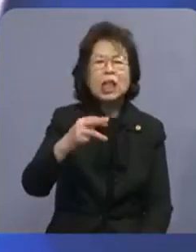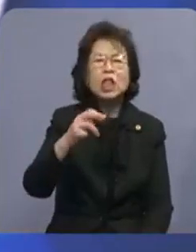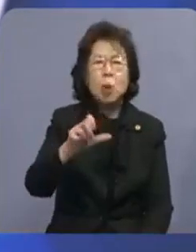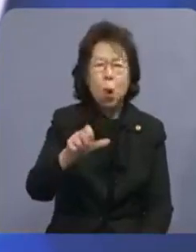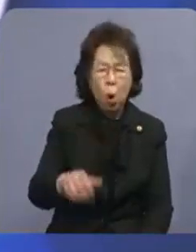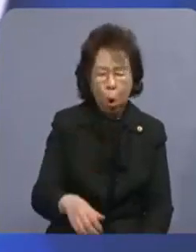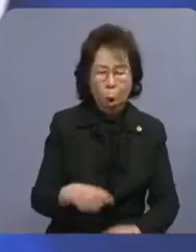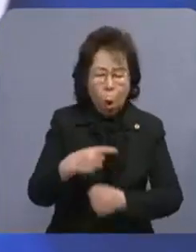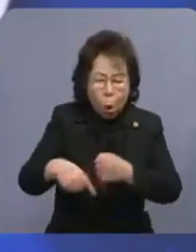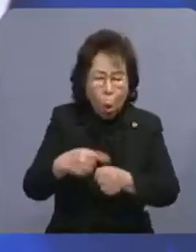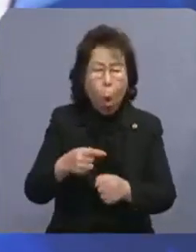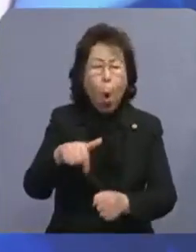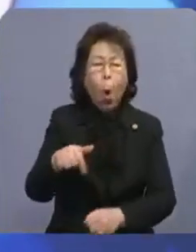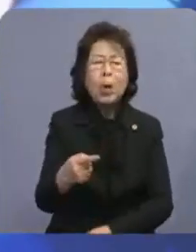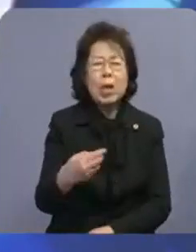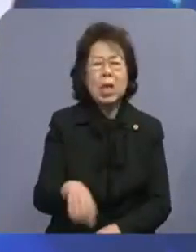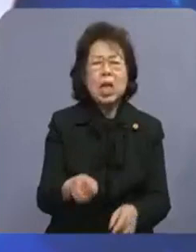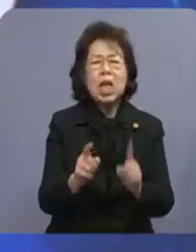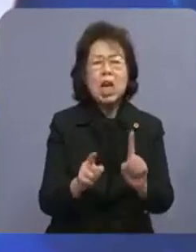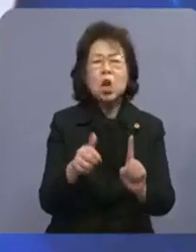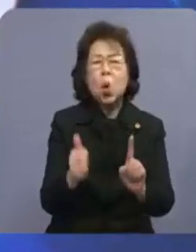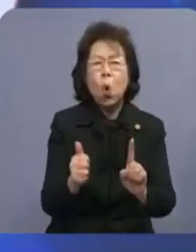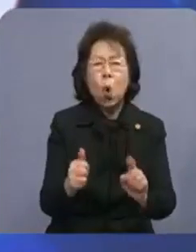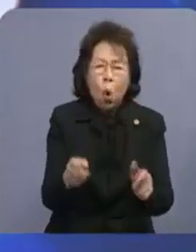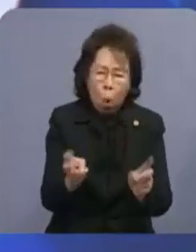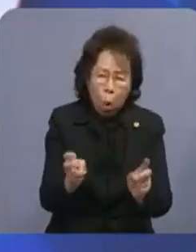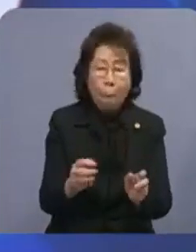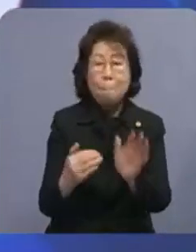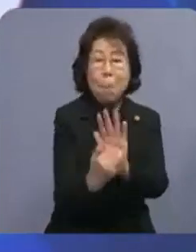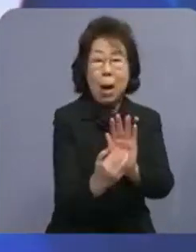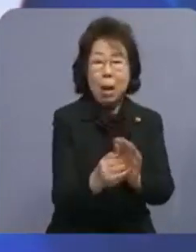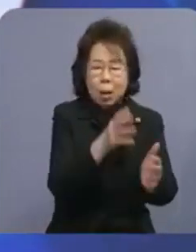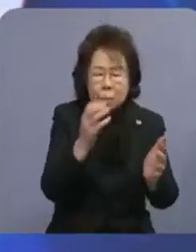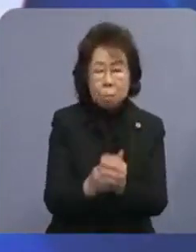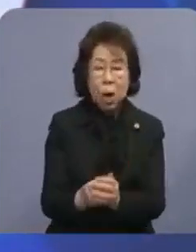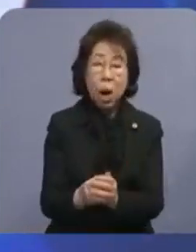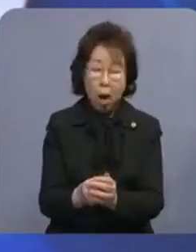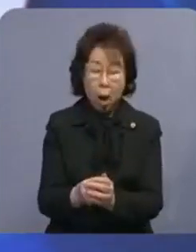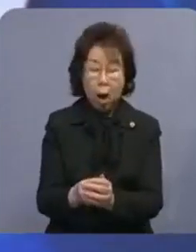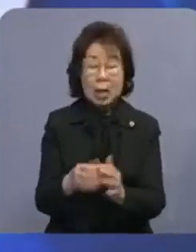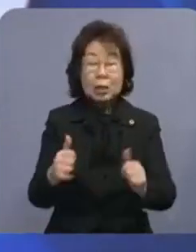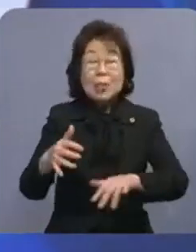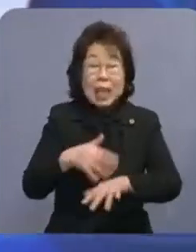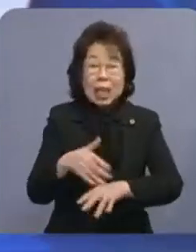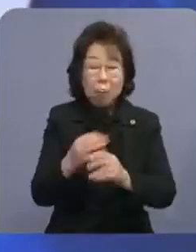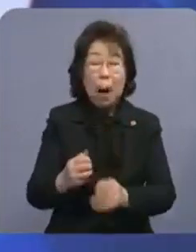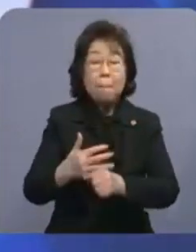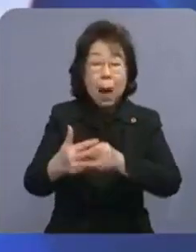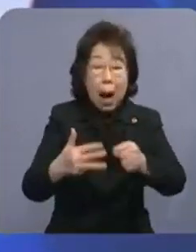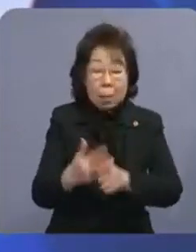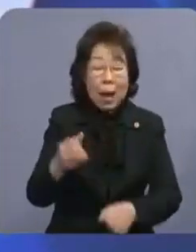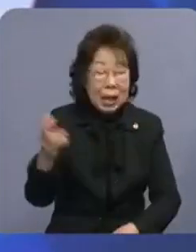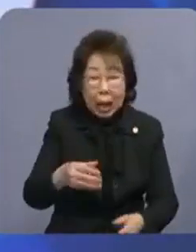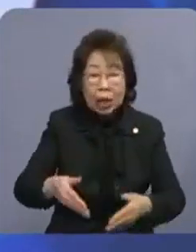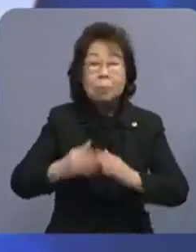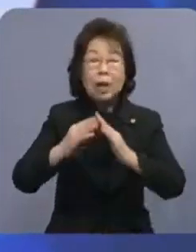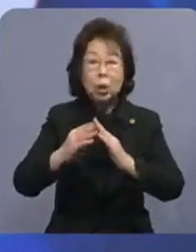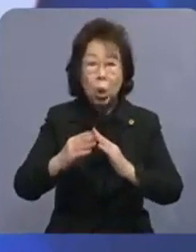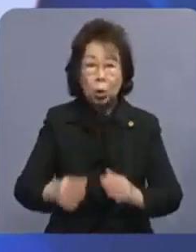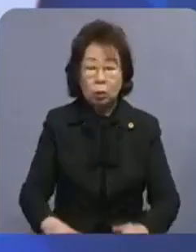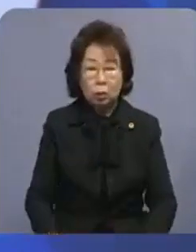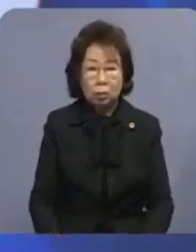2015년 고리로기 수명 재위원장 추진을 앞장서서 막아낸 범심인 운동본부가 8년 만에 다시 발족했습니다